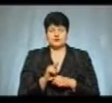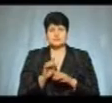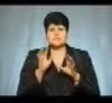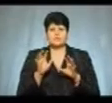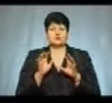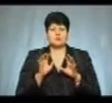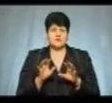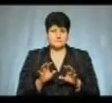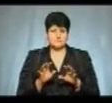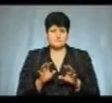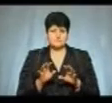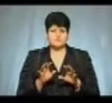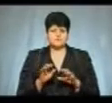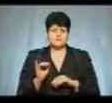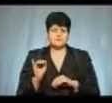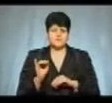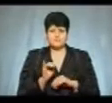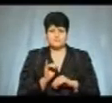законодавства.